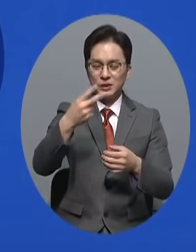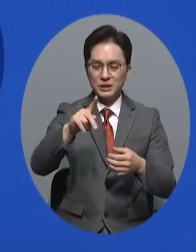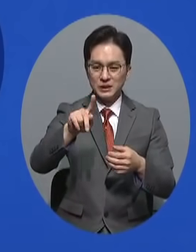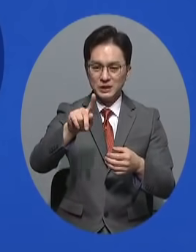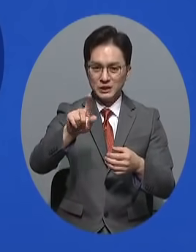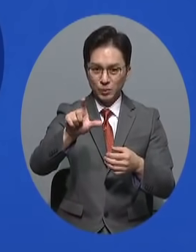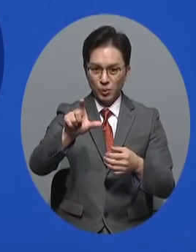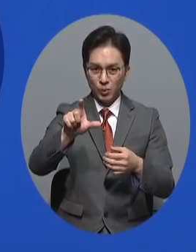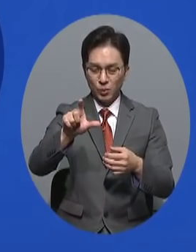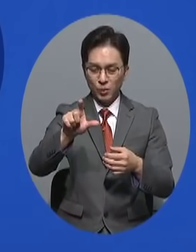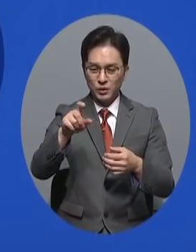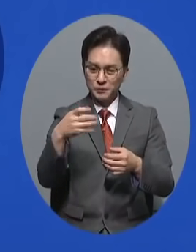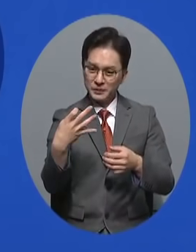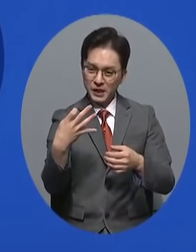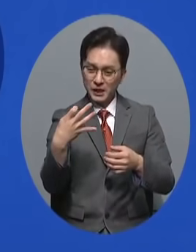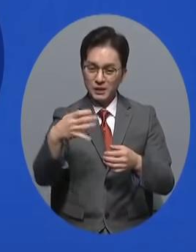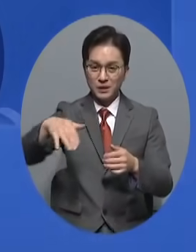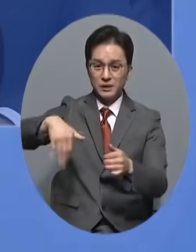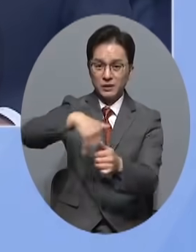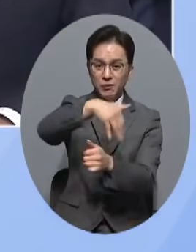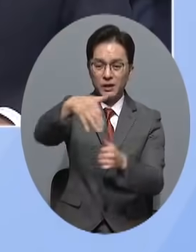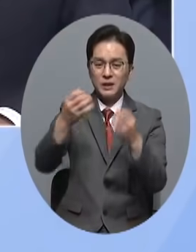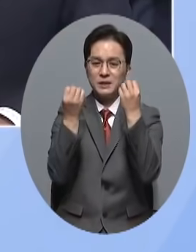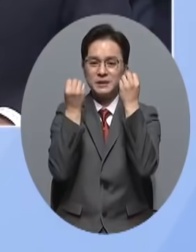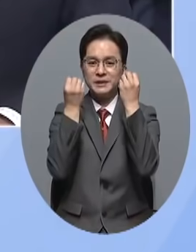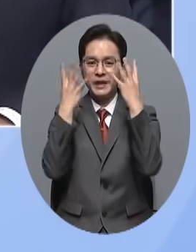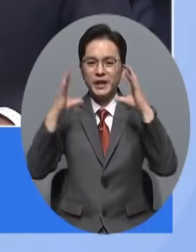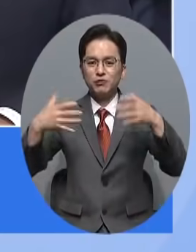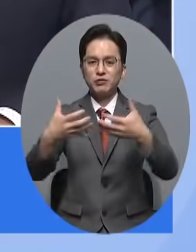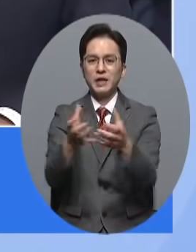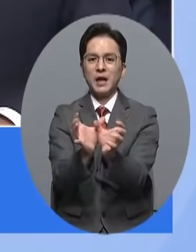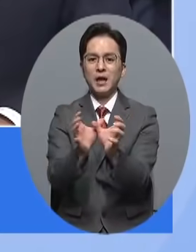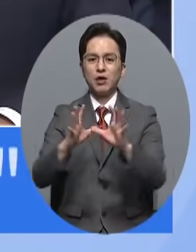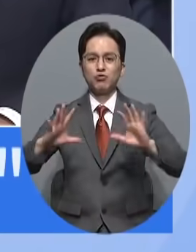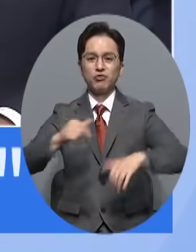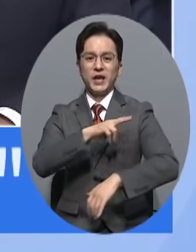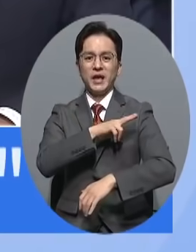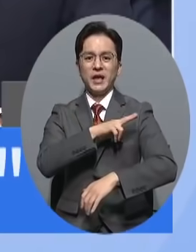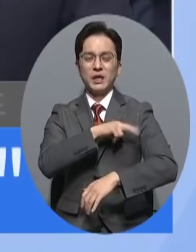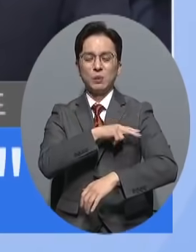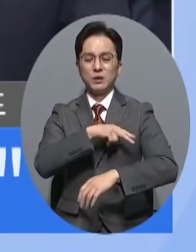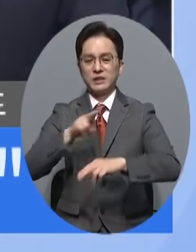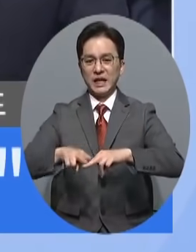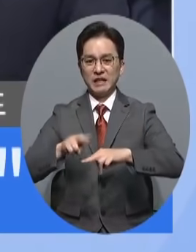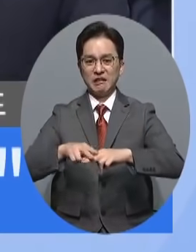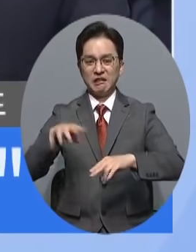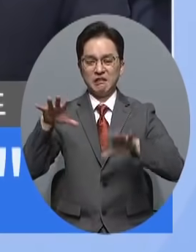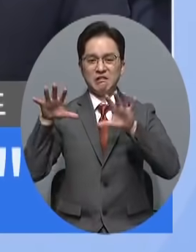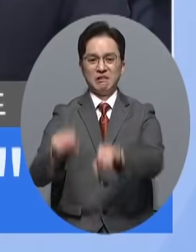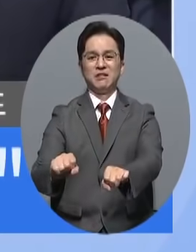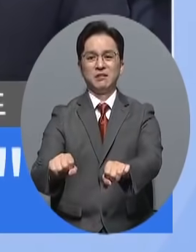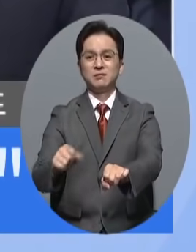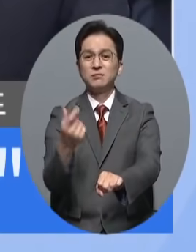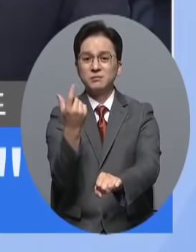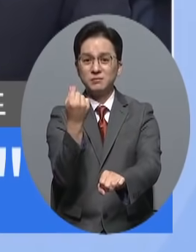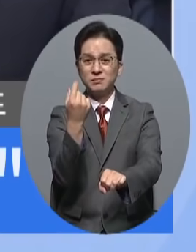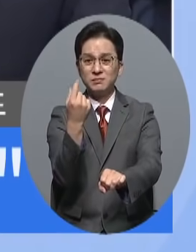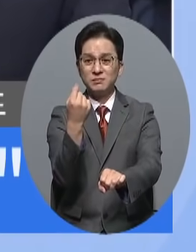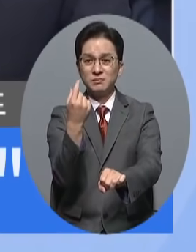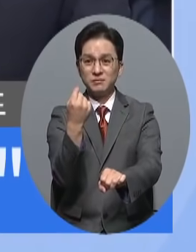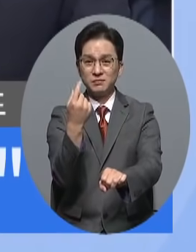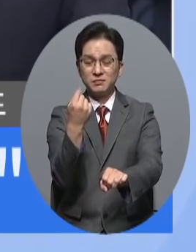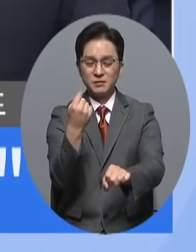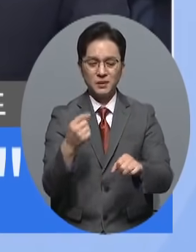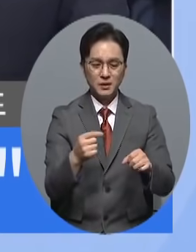공공개발이 사실상 좀 불가능한 그 의회 내에 계속 반대가 있었습니다. 그걸 뚫고 이제